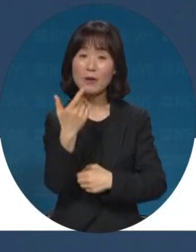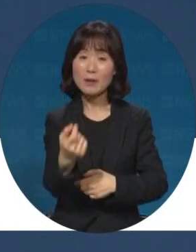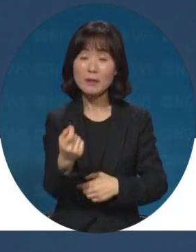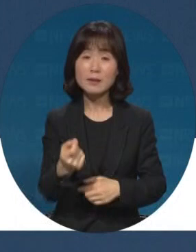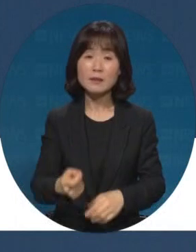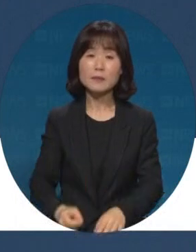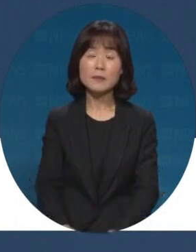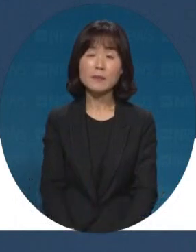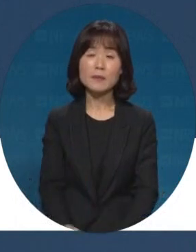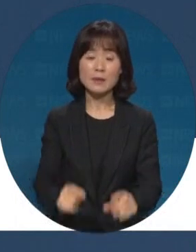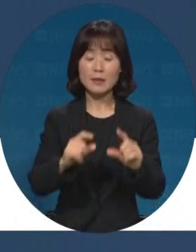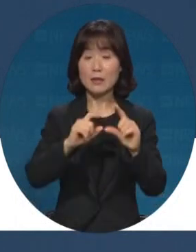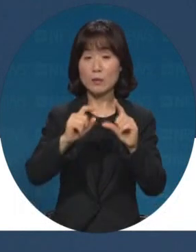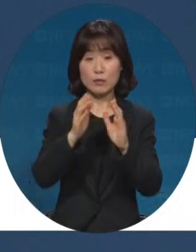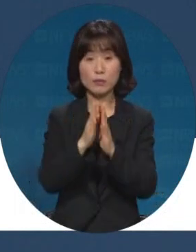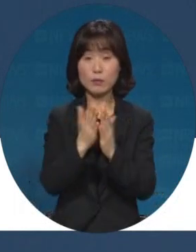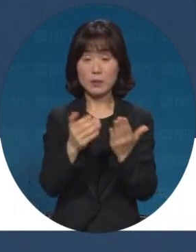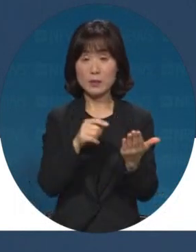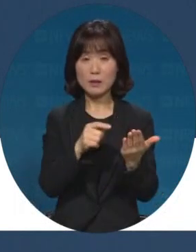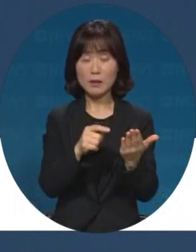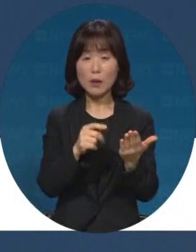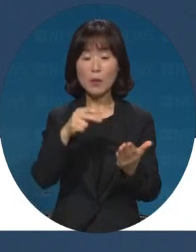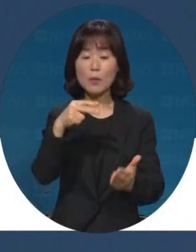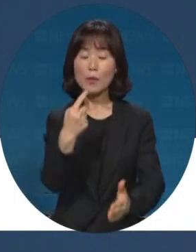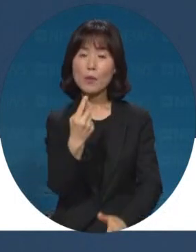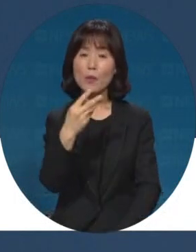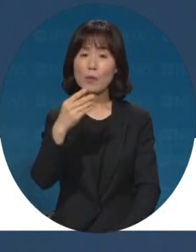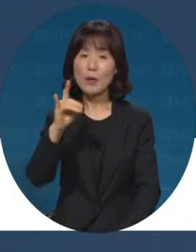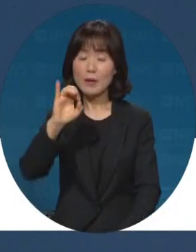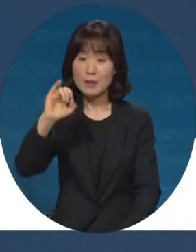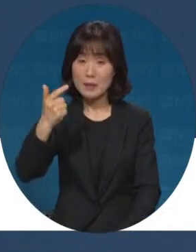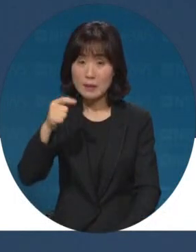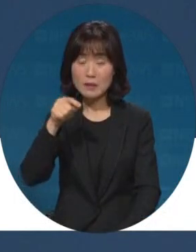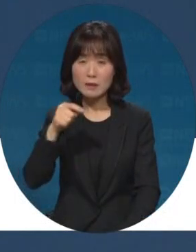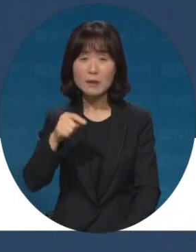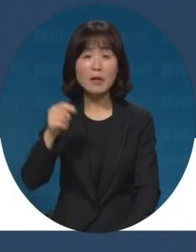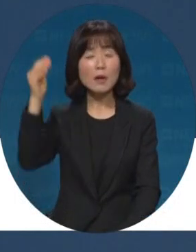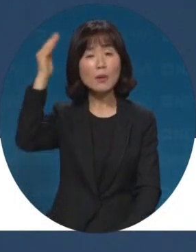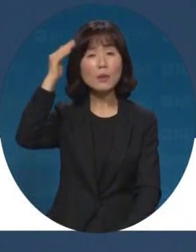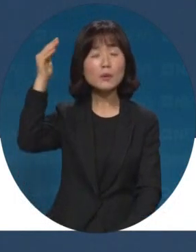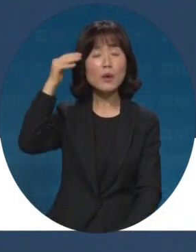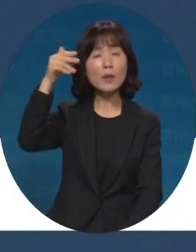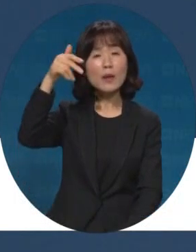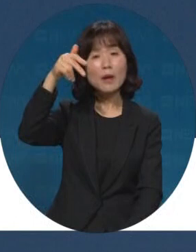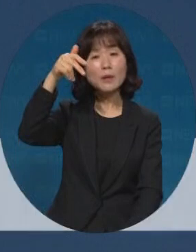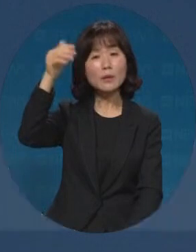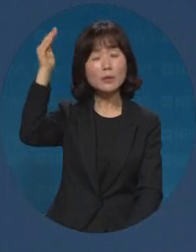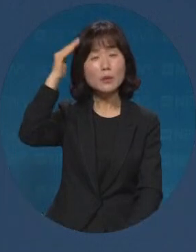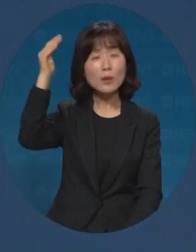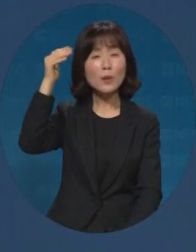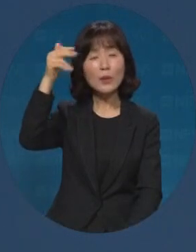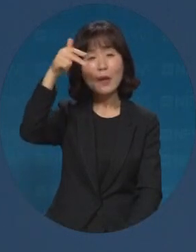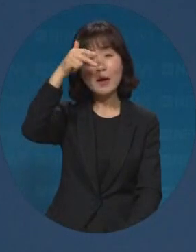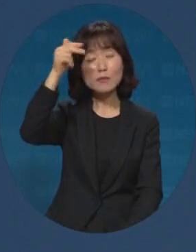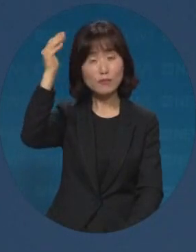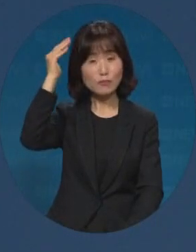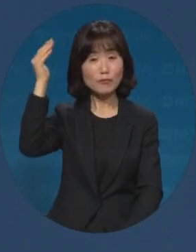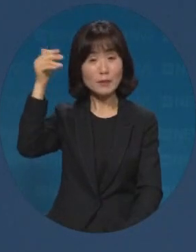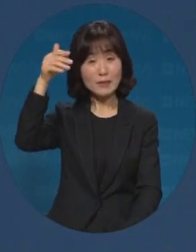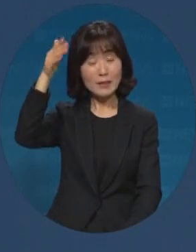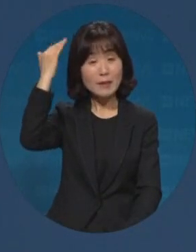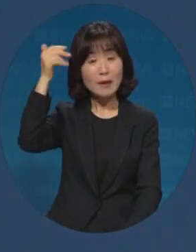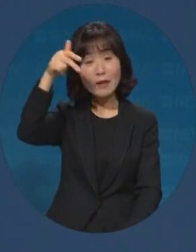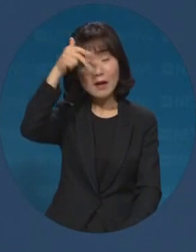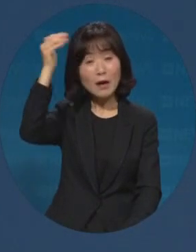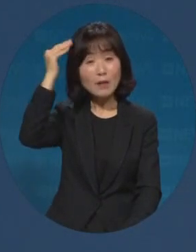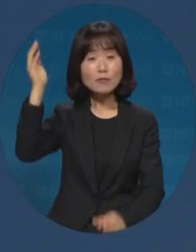어 일부 교과서에서 도래인의 조선반도 사람들을 조례인이라는 표현이 조선